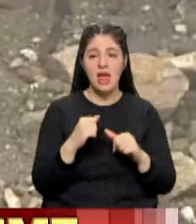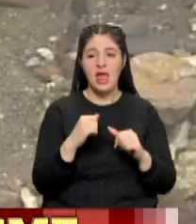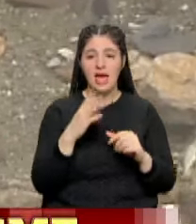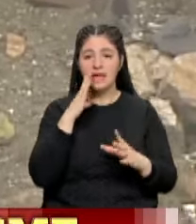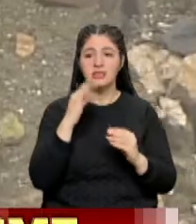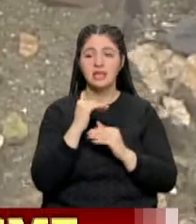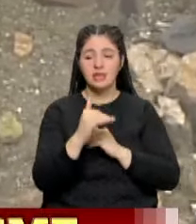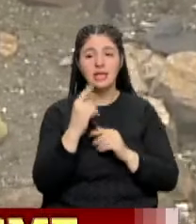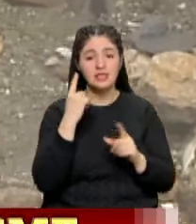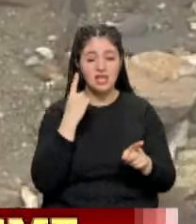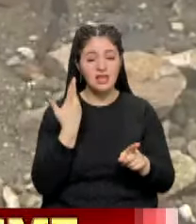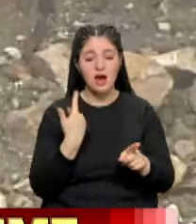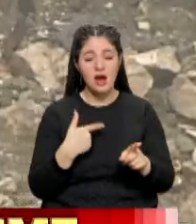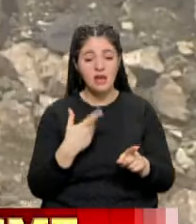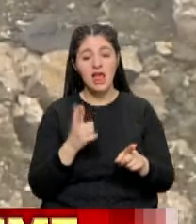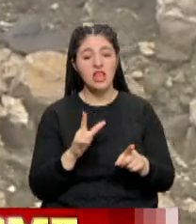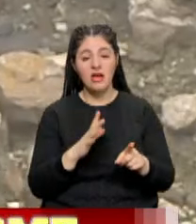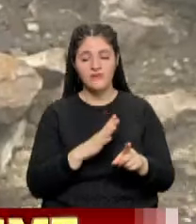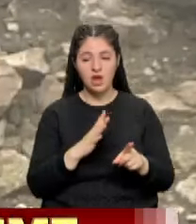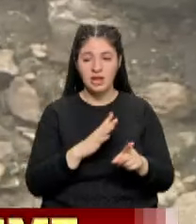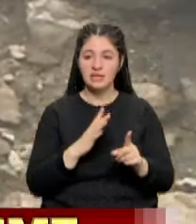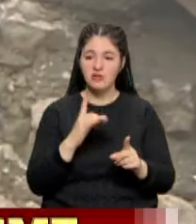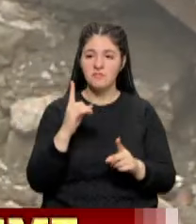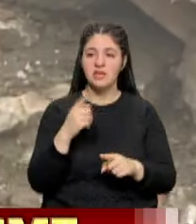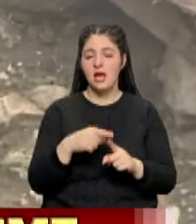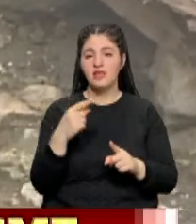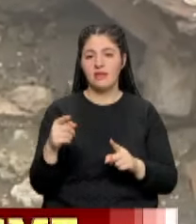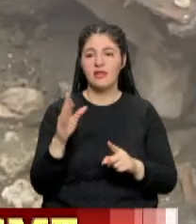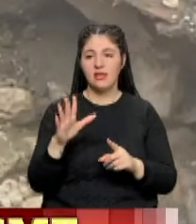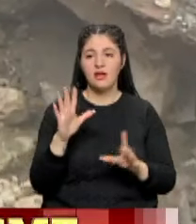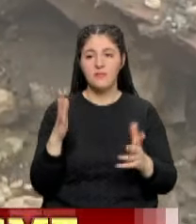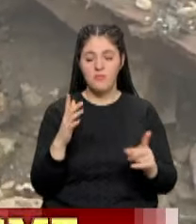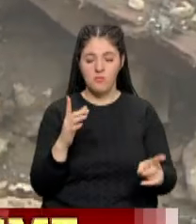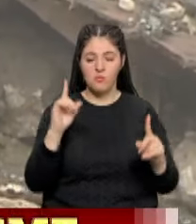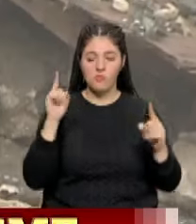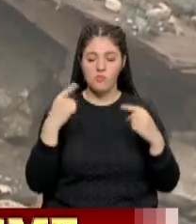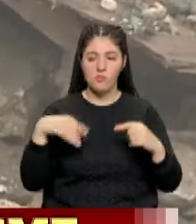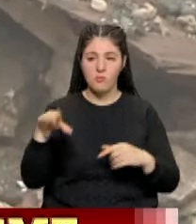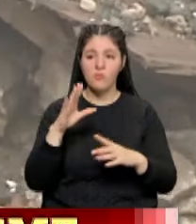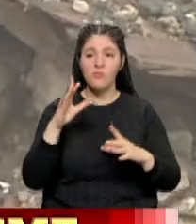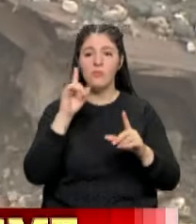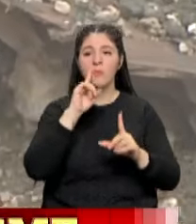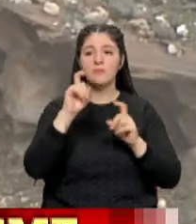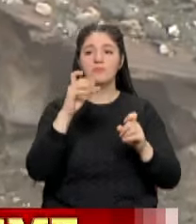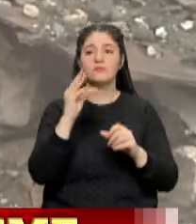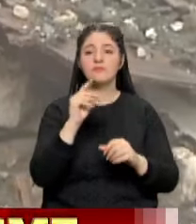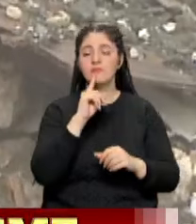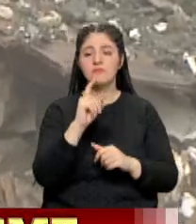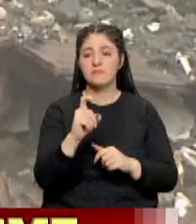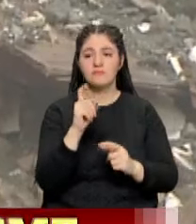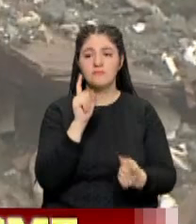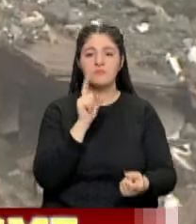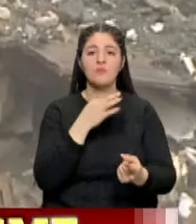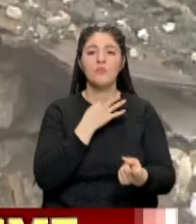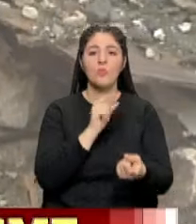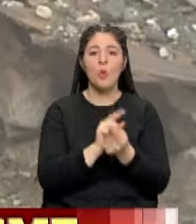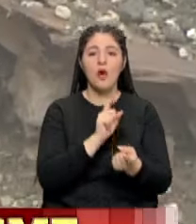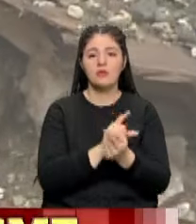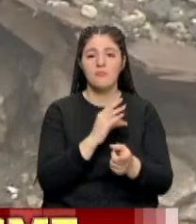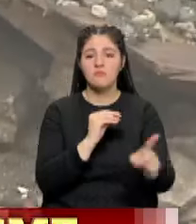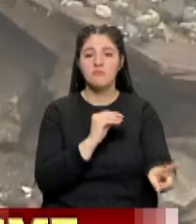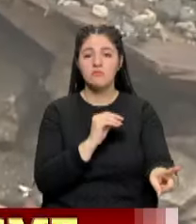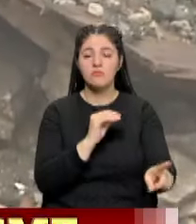insanlar dilenecek. Onlar ne durumda? Ve bir yandan da herhalde yetkililer sorulacak olan sorularla da muhatap